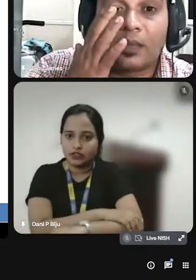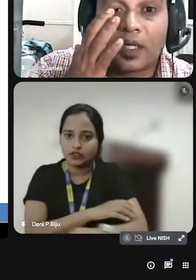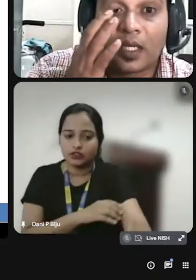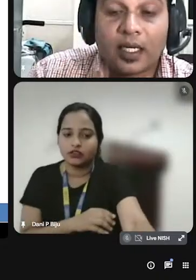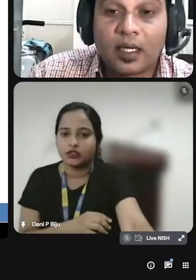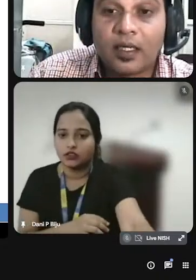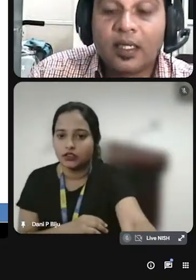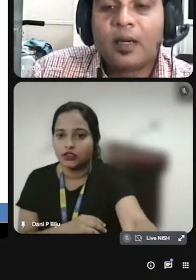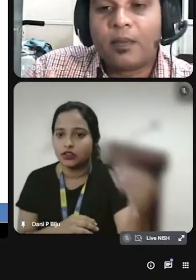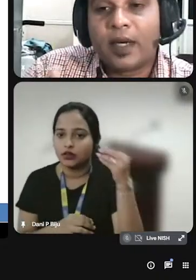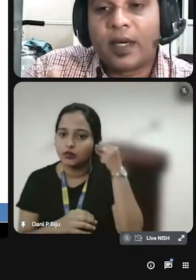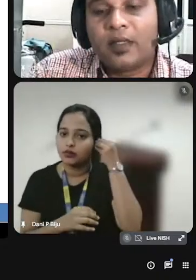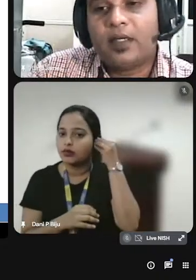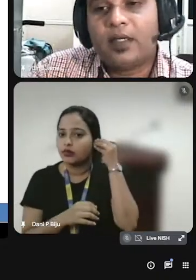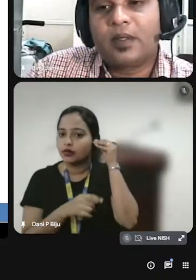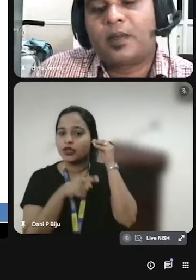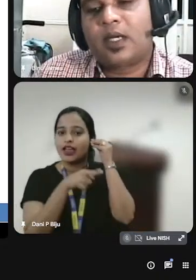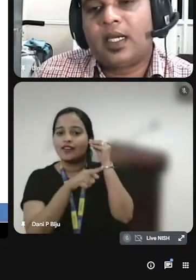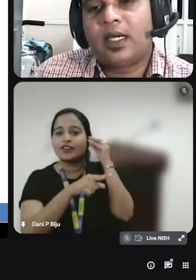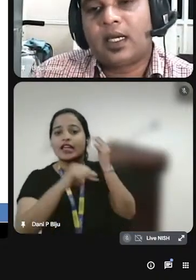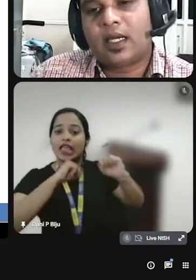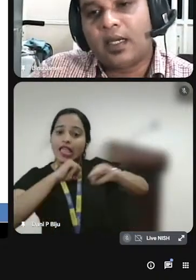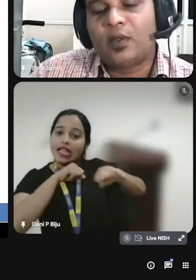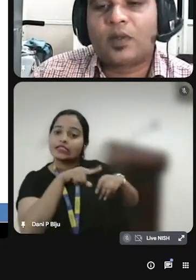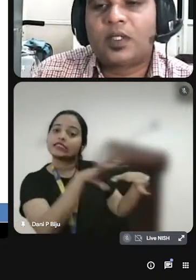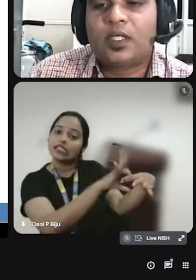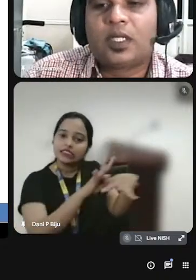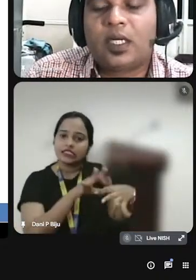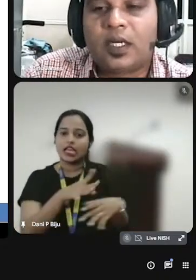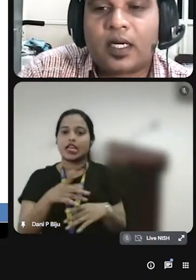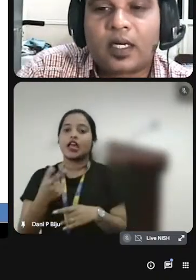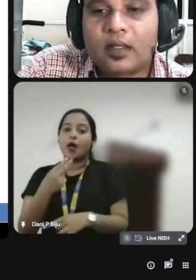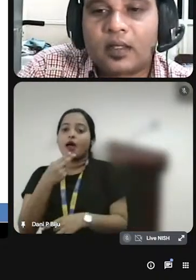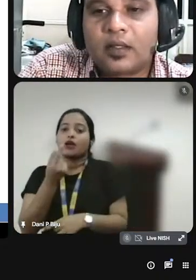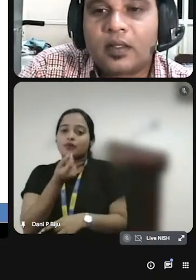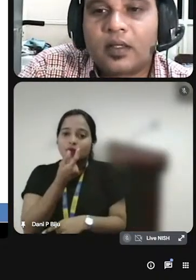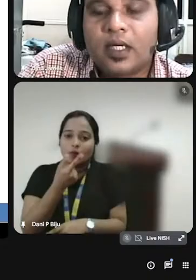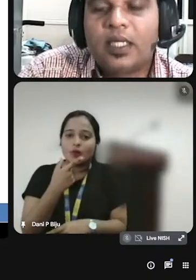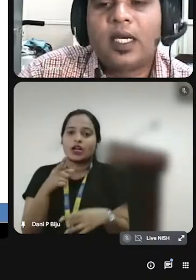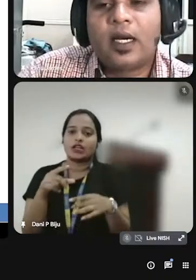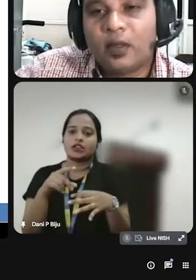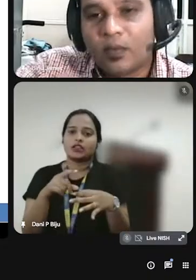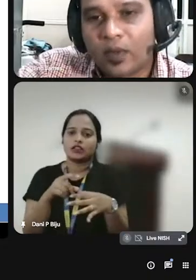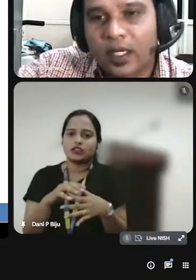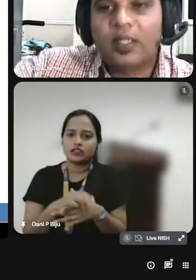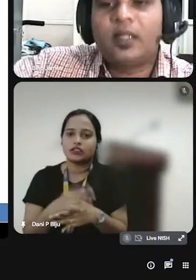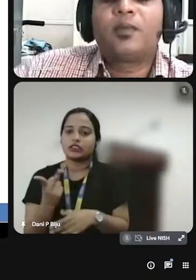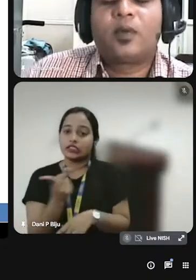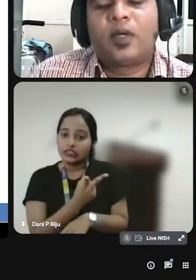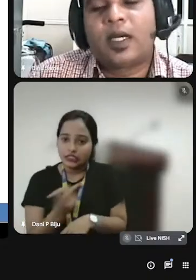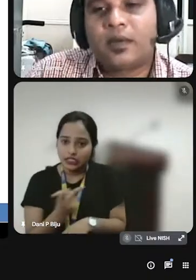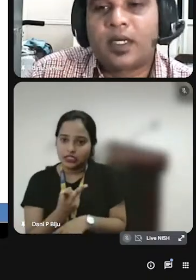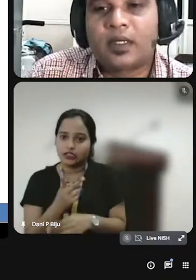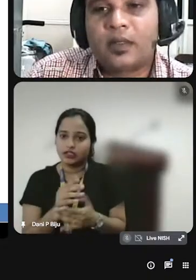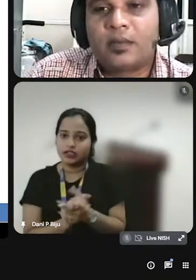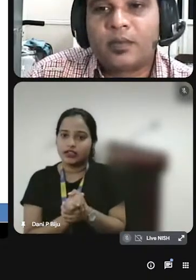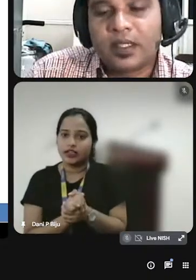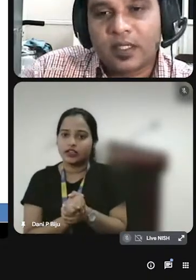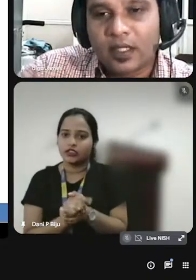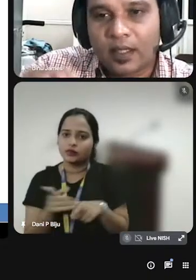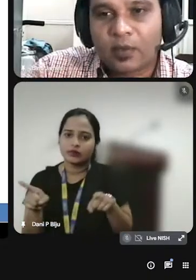എക്സസൈസുമായിട്ട് ബന്ധപ്പെട്ട കാര്യങ്ങൾ, മരുന്നുമായിട്ട് ബന്ധപ്പെട്ട കാര്യങ്ങൾ എല്ലാം ന്യൂറോളജിയിൽ തന്നെയാണ് കാണുന്നത്. ഇത് രണ്ടും ഒരേ രീതിയിൽ പോവുകയാണ്